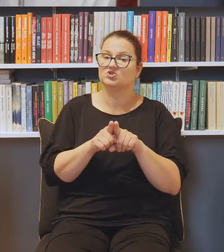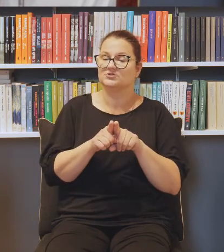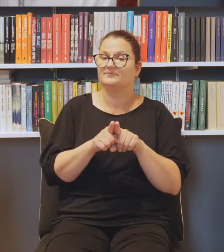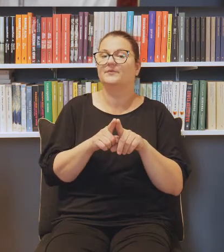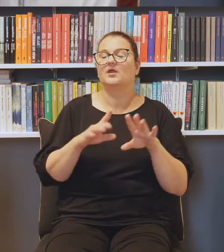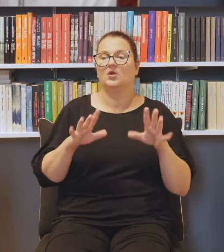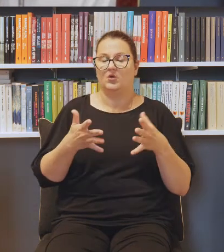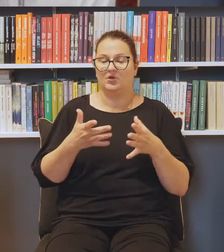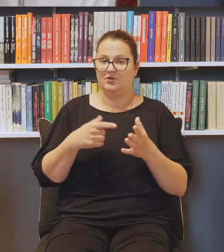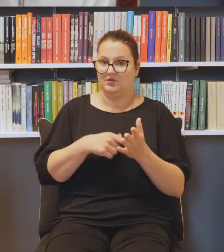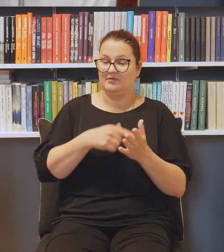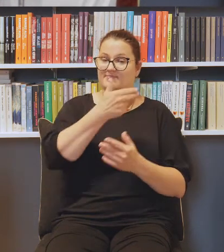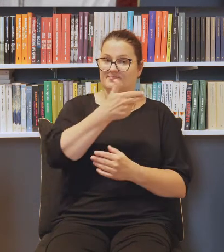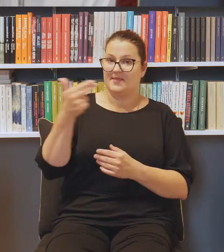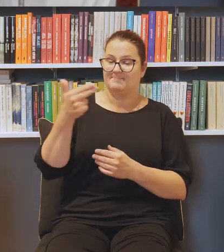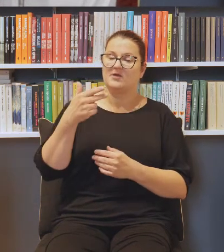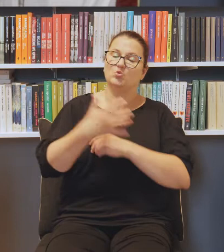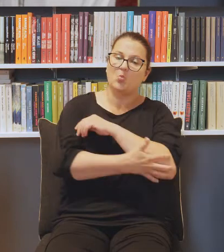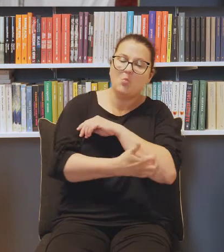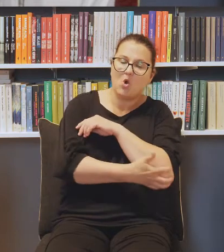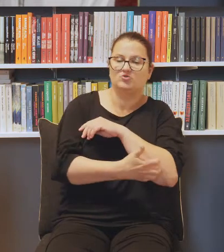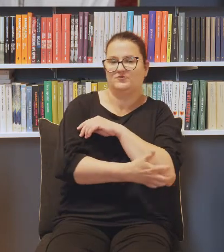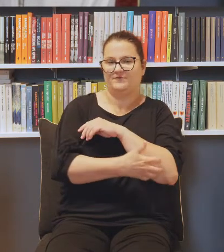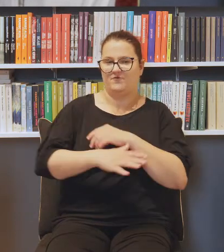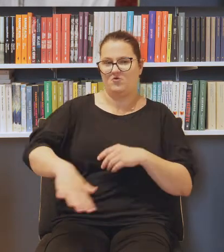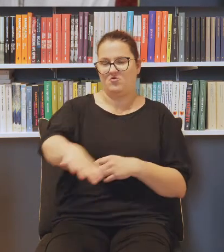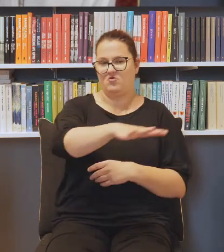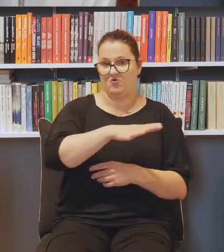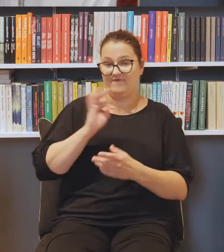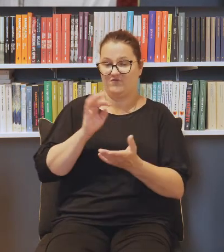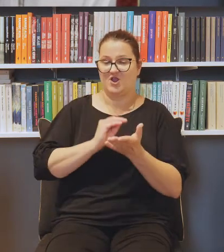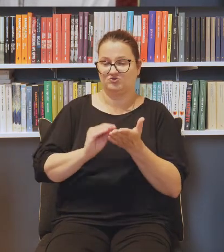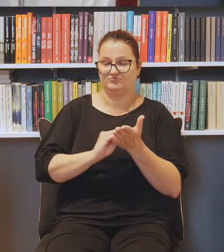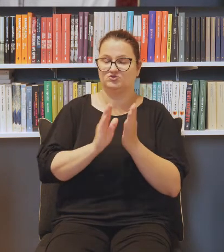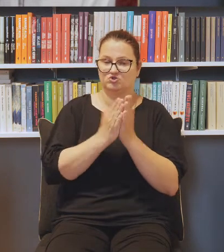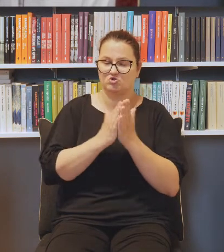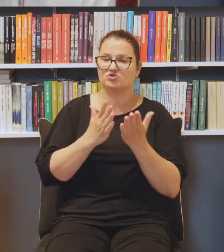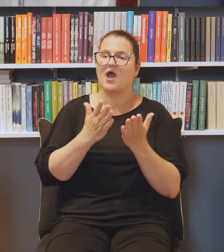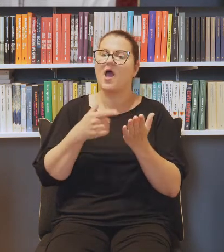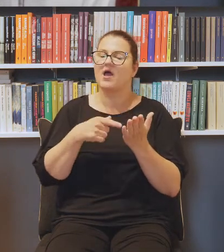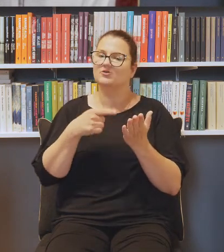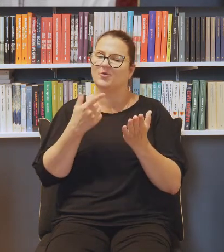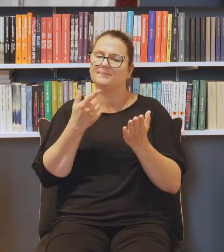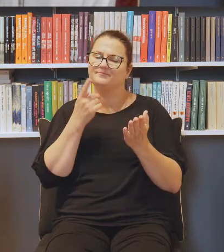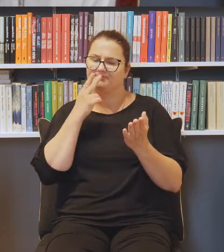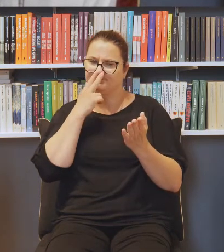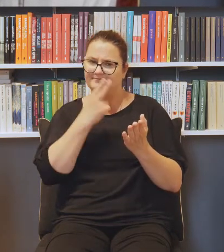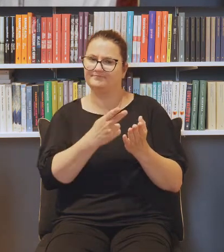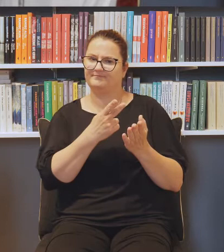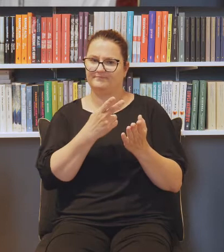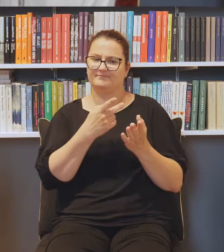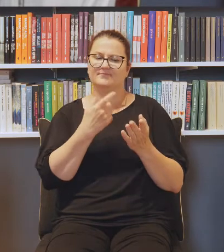Jeśli chodzi o właśnie ten wątek ubóstwa czy też biedy w twojej powieści, to z jednej strony ono jest tak